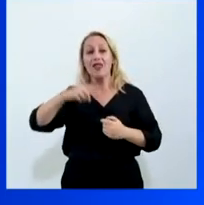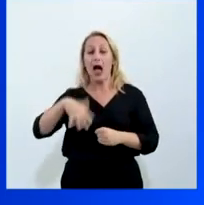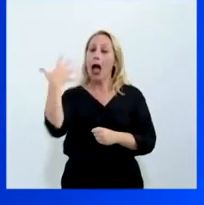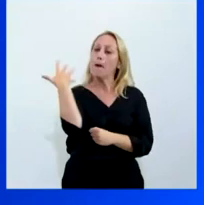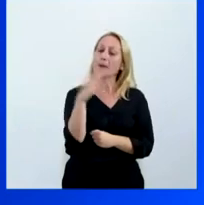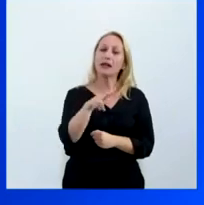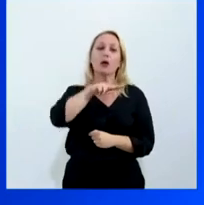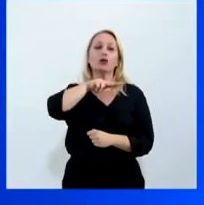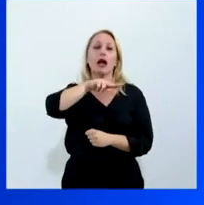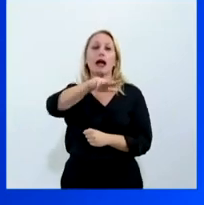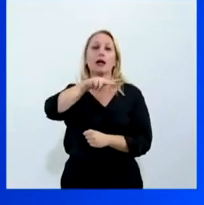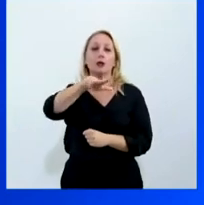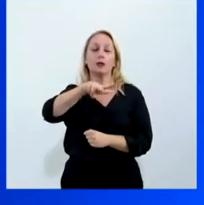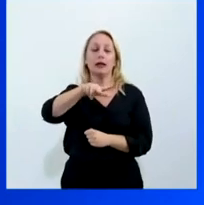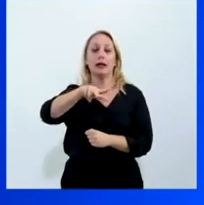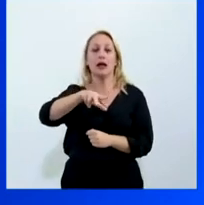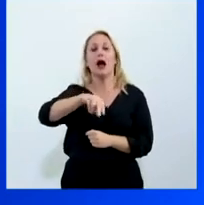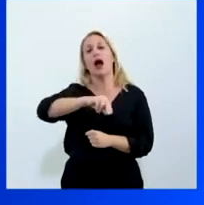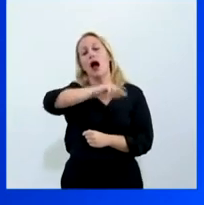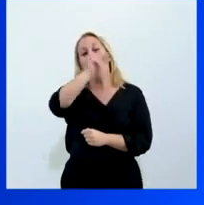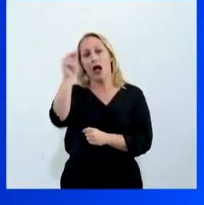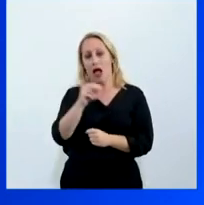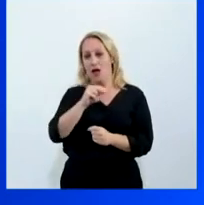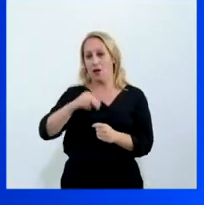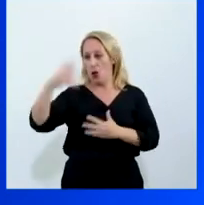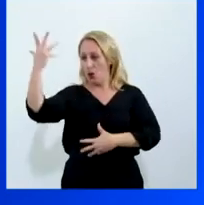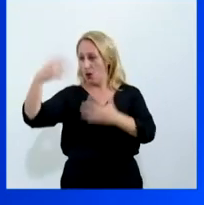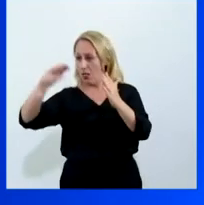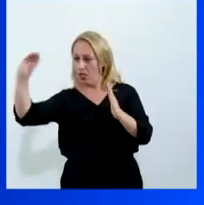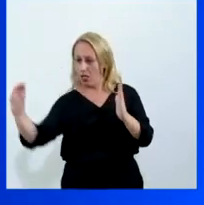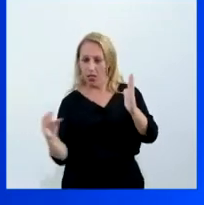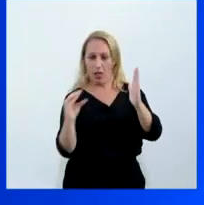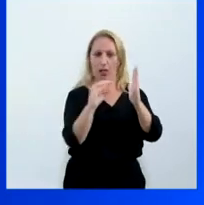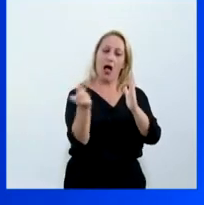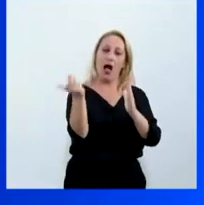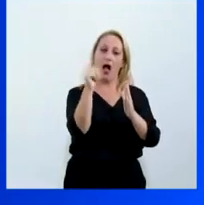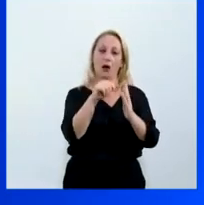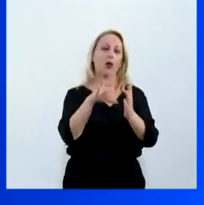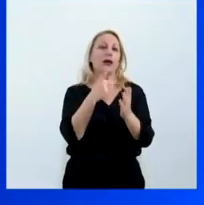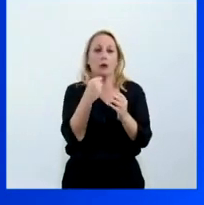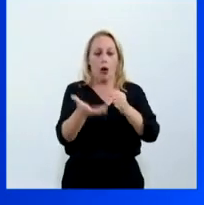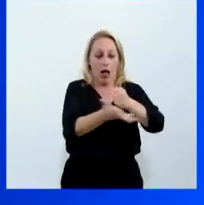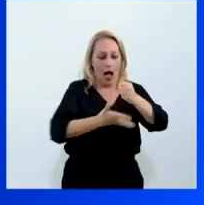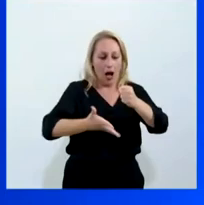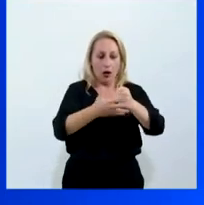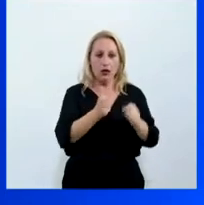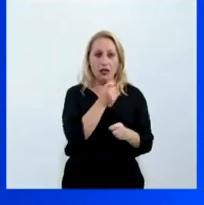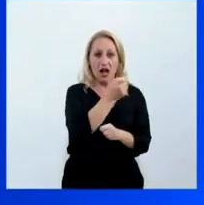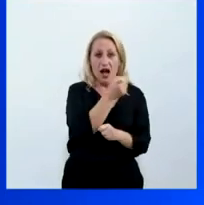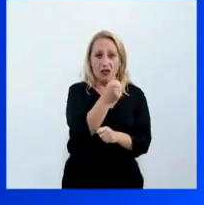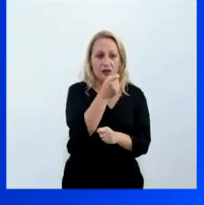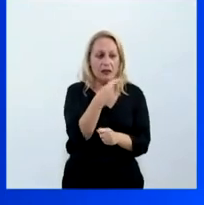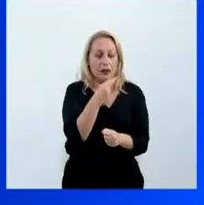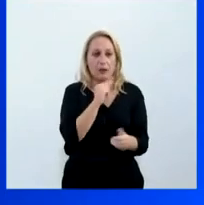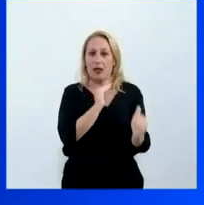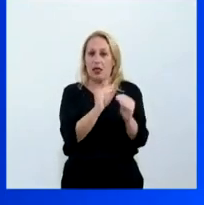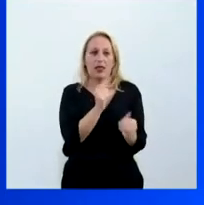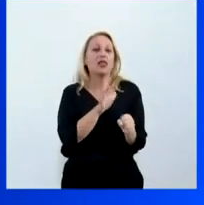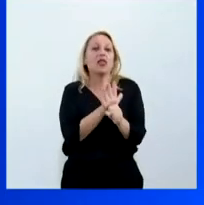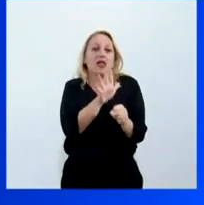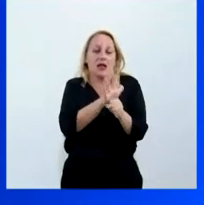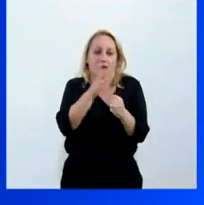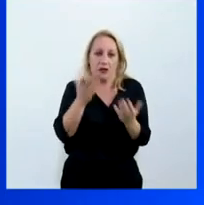συνολικά από τον κρατικό προϋπολογισμό. Γιατί πολύ απλά τα ασφάλιστρα τα οποία πλήρωναν οι αγρότες δεν ήταν αρκετά. Άρα θα πρέπει να